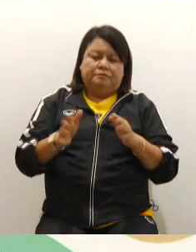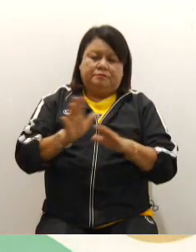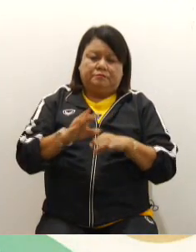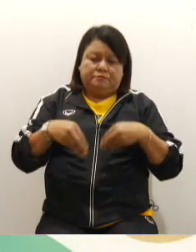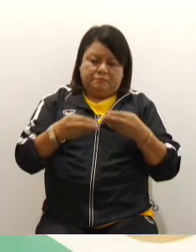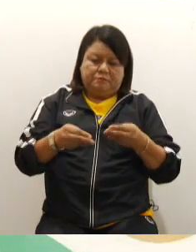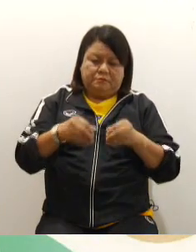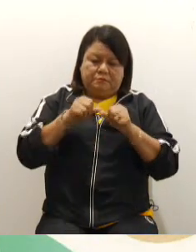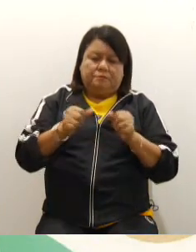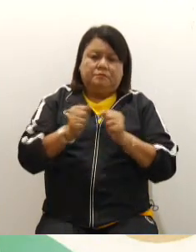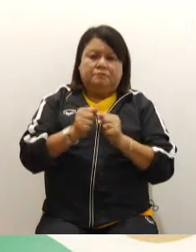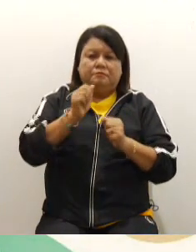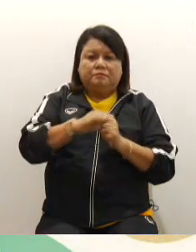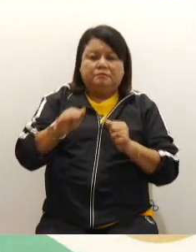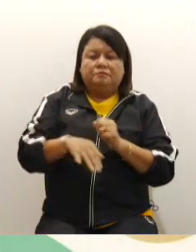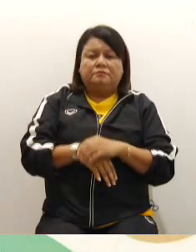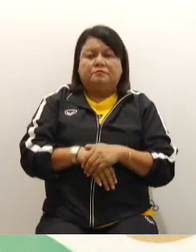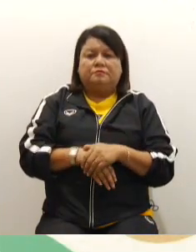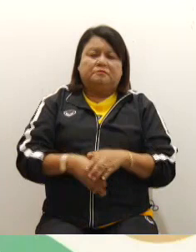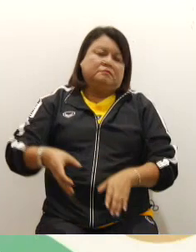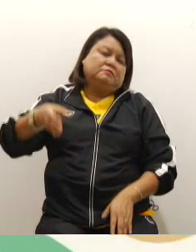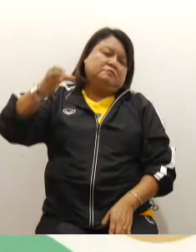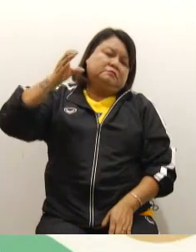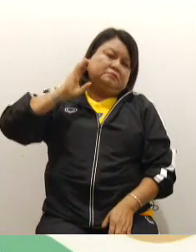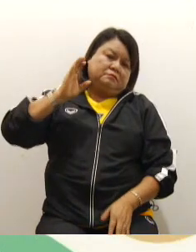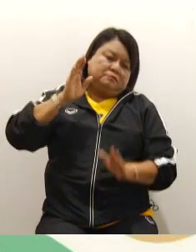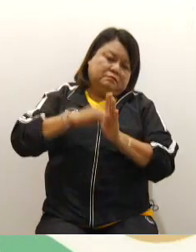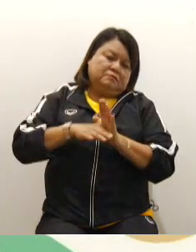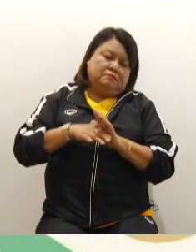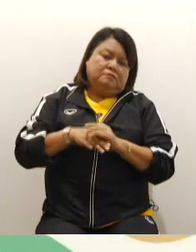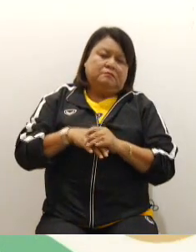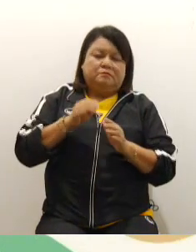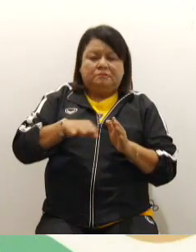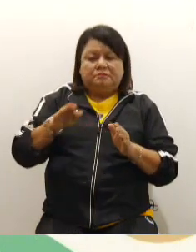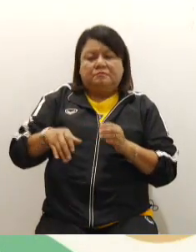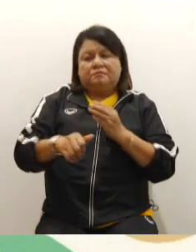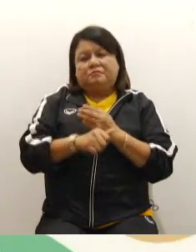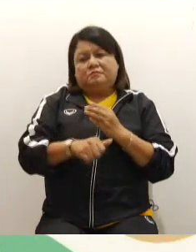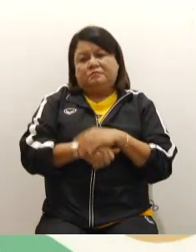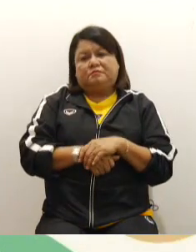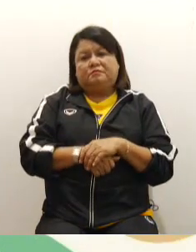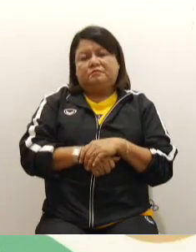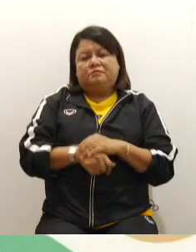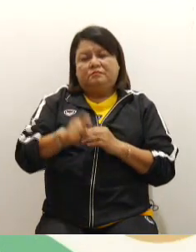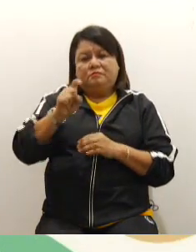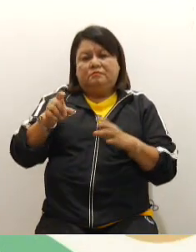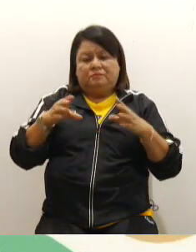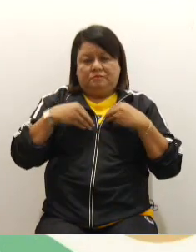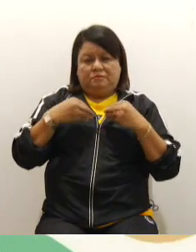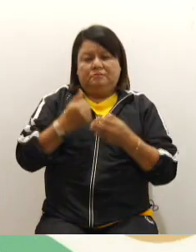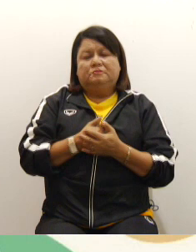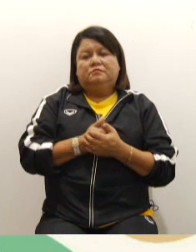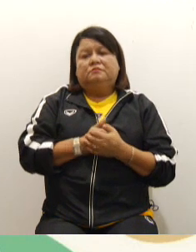งมาที่ตัวเรานะคะก็คือลดความเสี่ยงลงนะคะจนถึงระดับที่เรายอมรับได้นะคะอันนี้